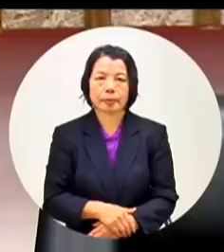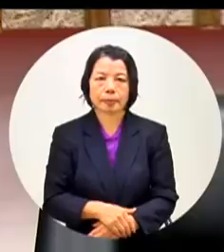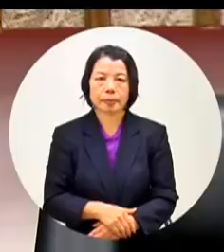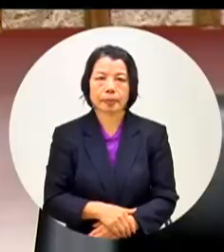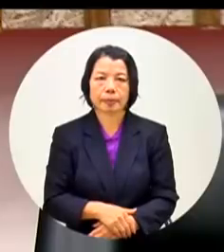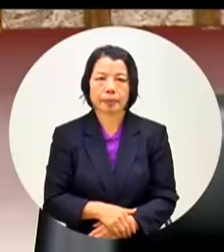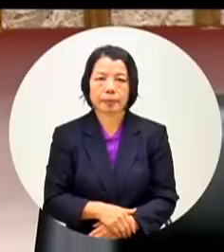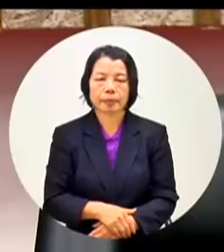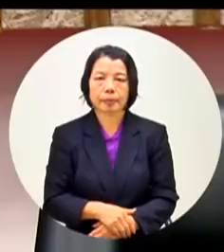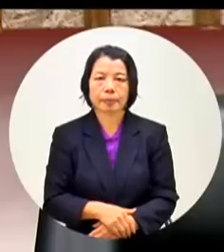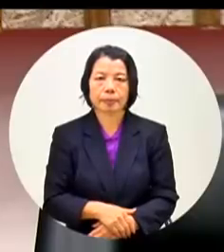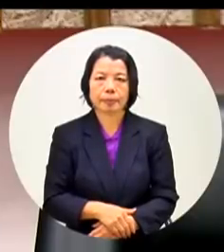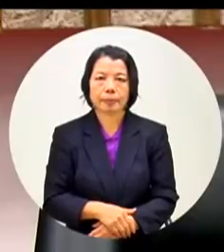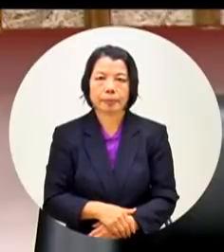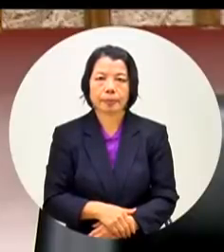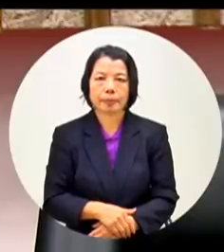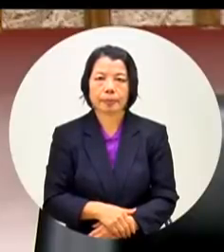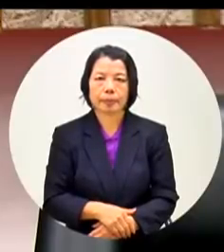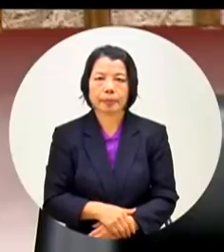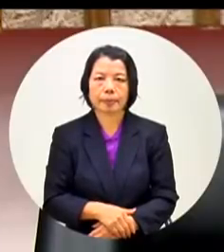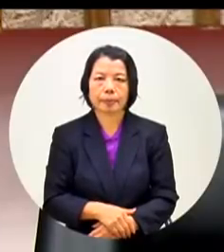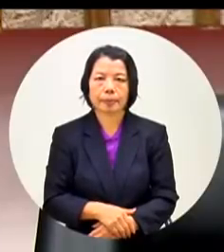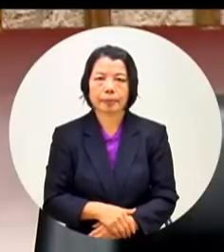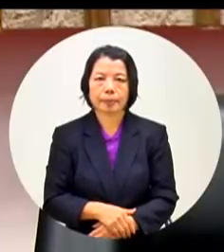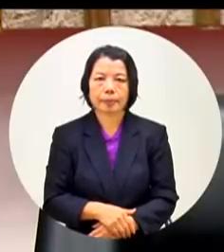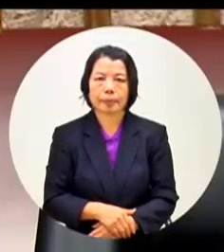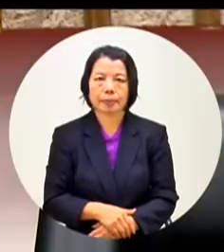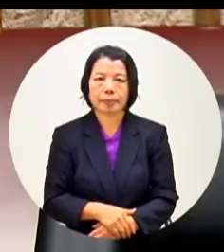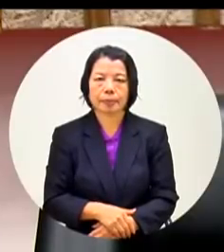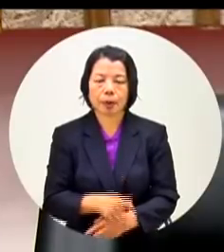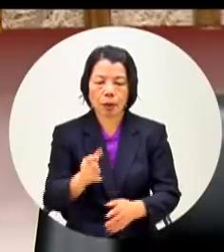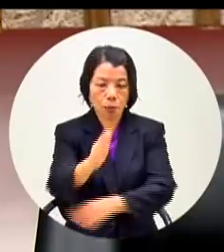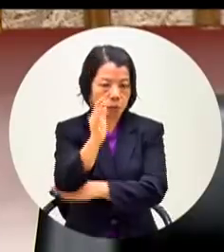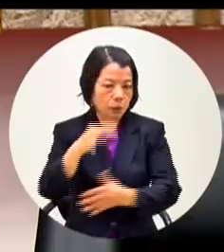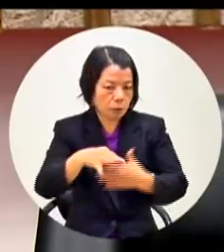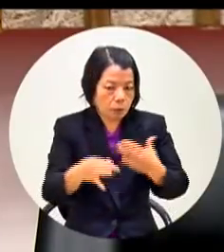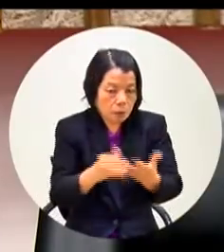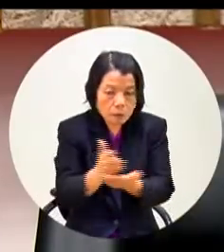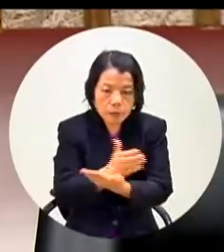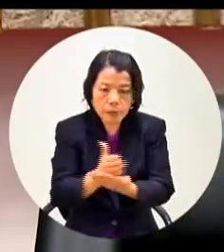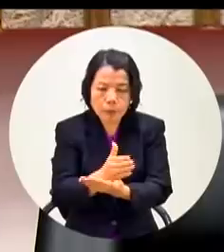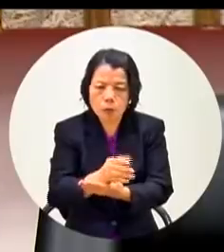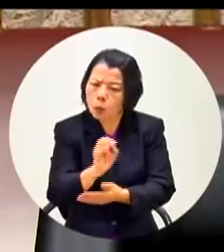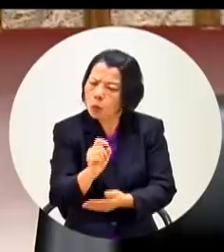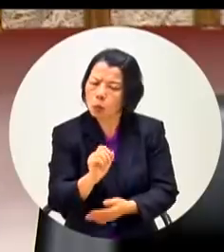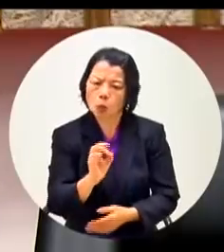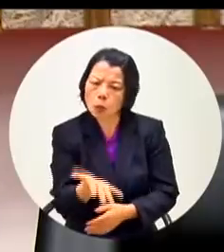对，我们政策的一个评估，为什么？我们都知道哈，根据我